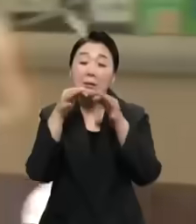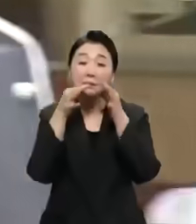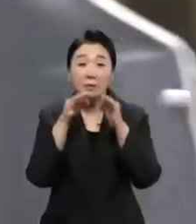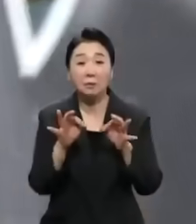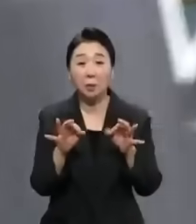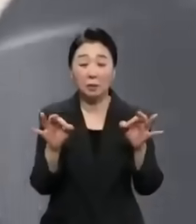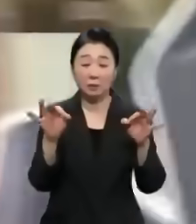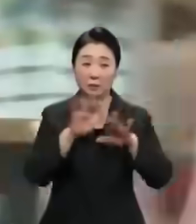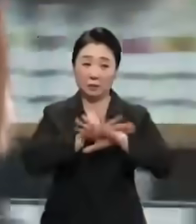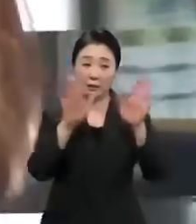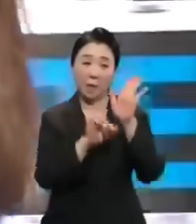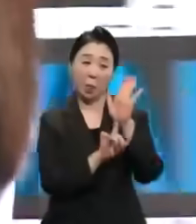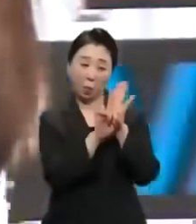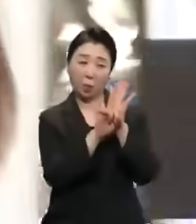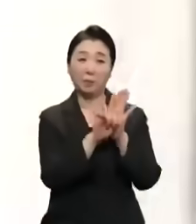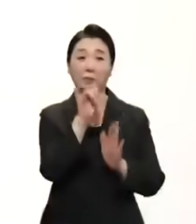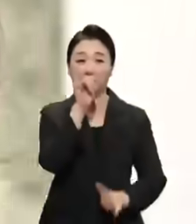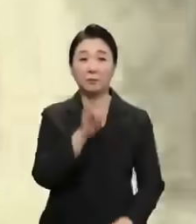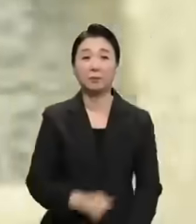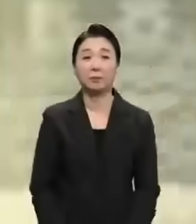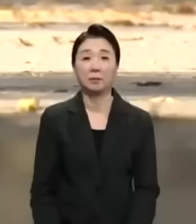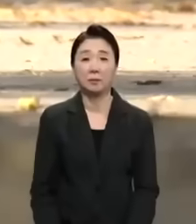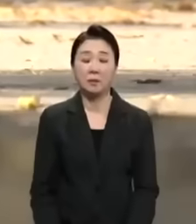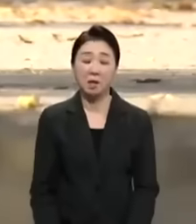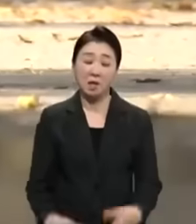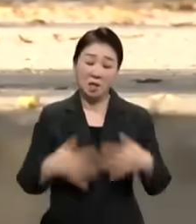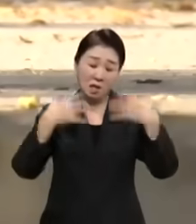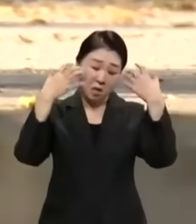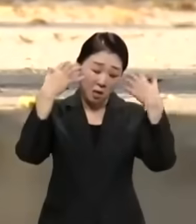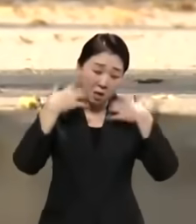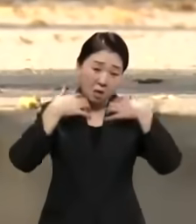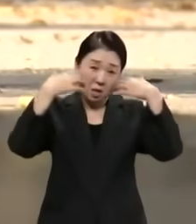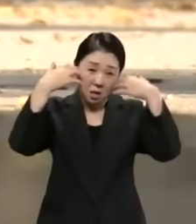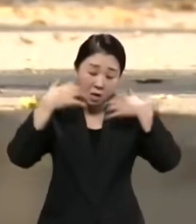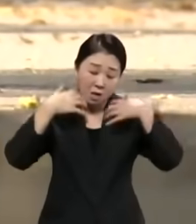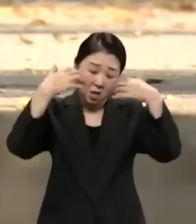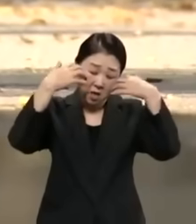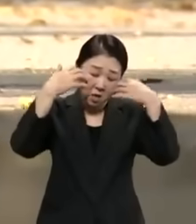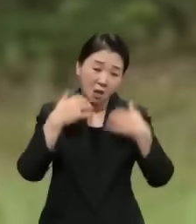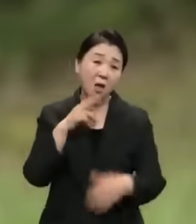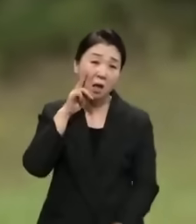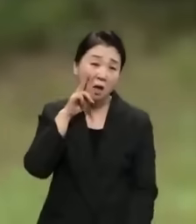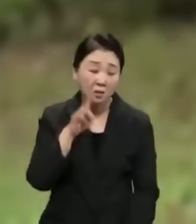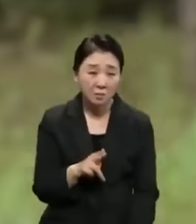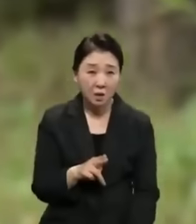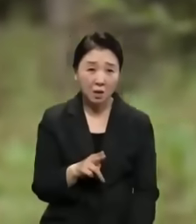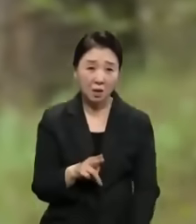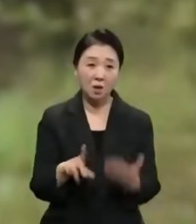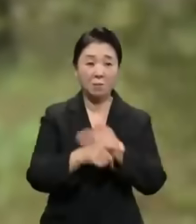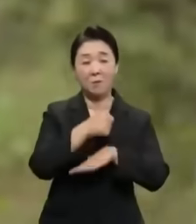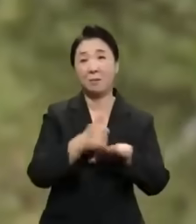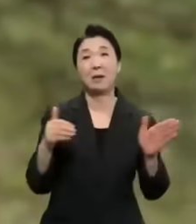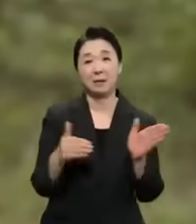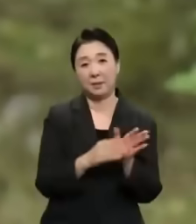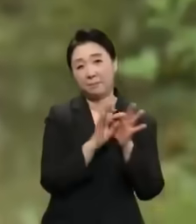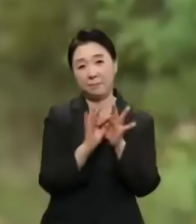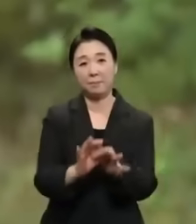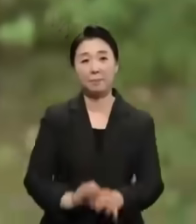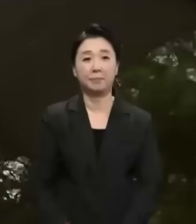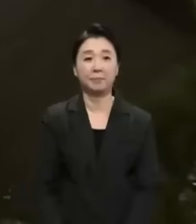기온이 또다시 상승합니다. 북북 지는 무더위는 이번 달 말까지 이어질 전망입니다.